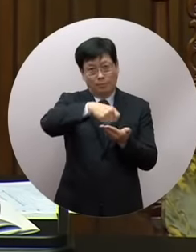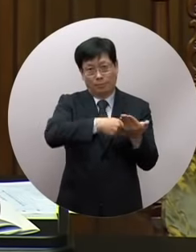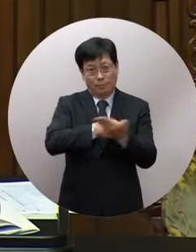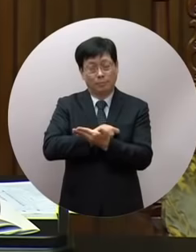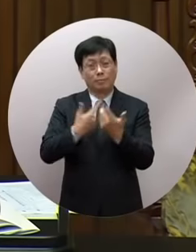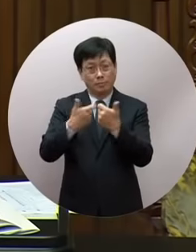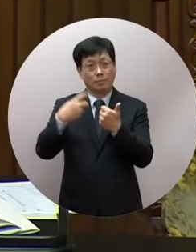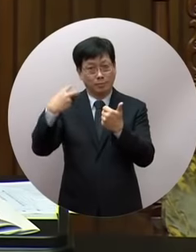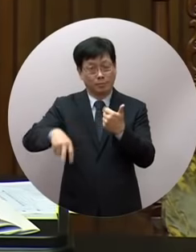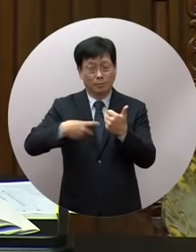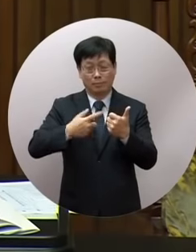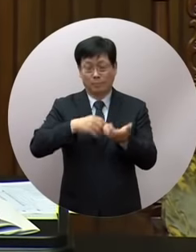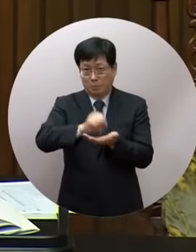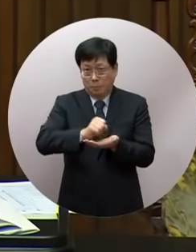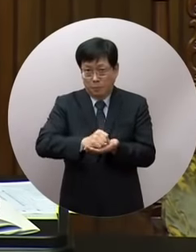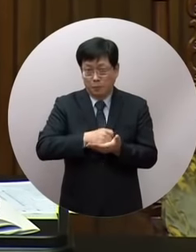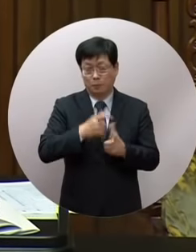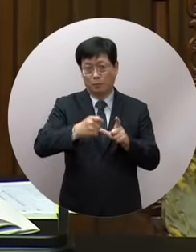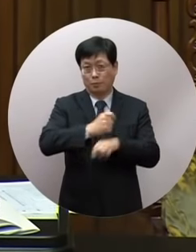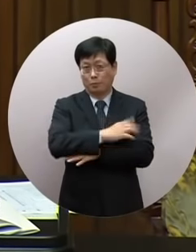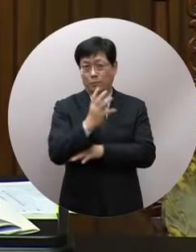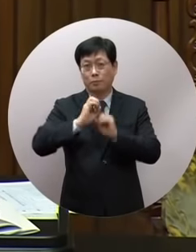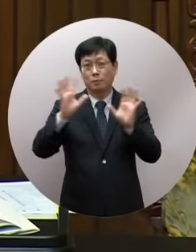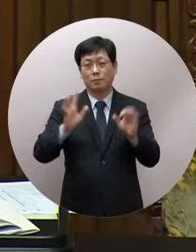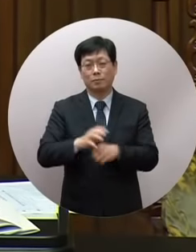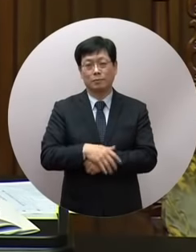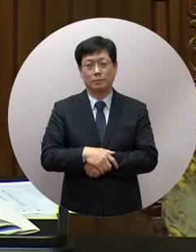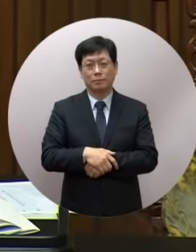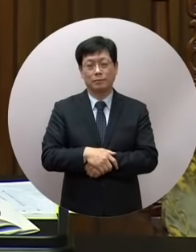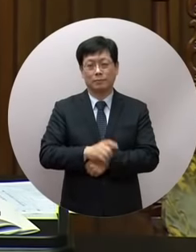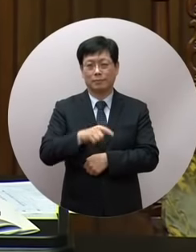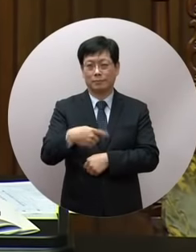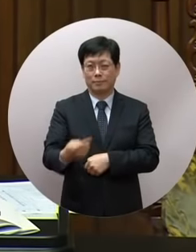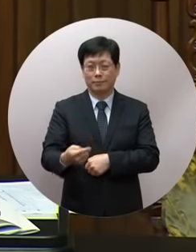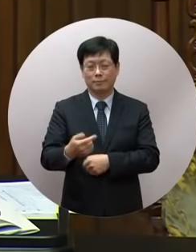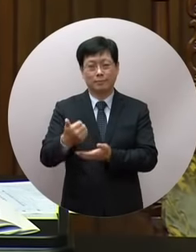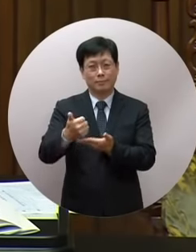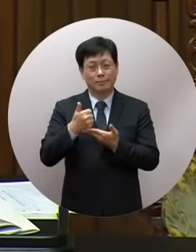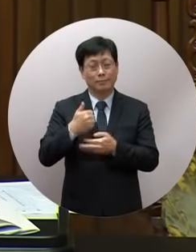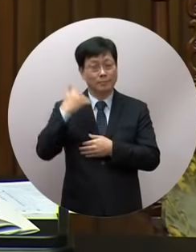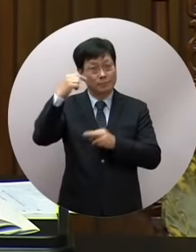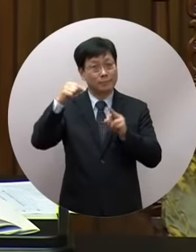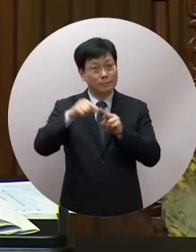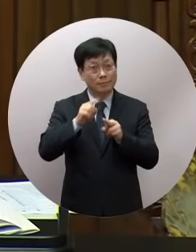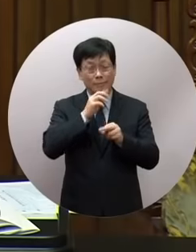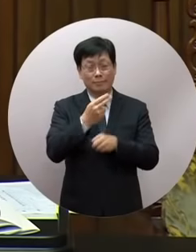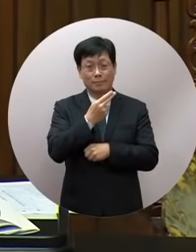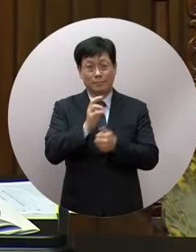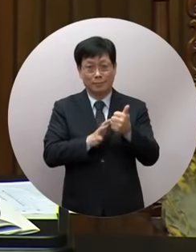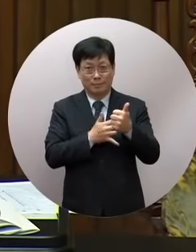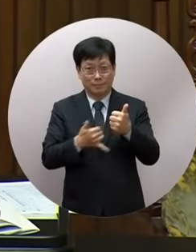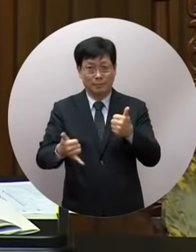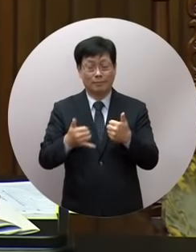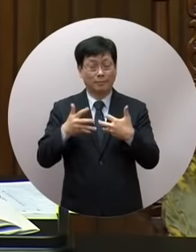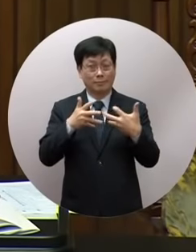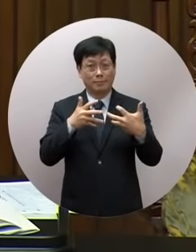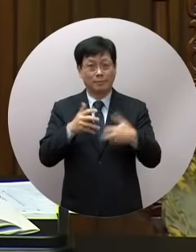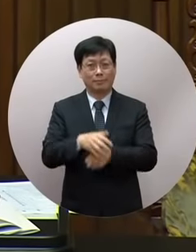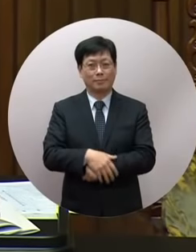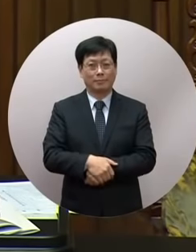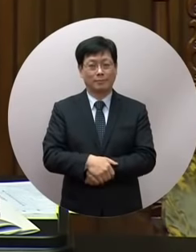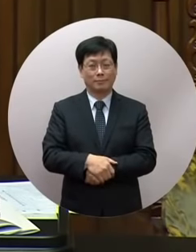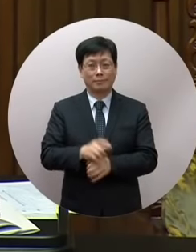复，并列入记录刊登公报。继续请高金素敏委员质